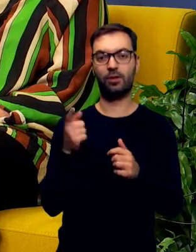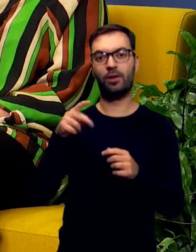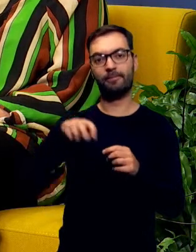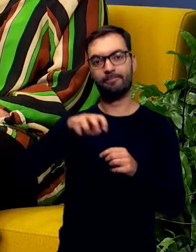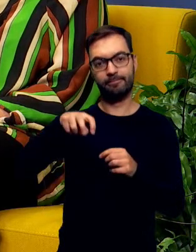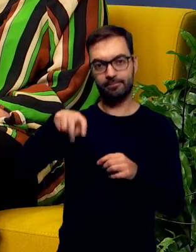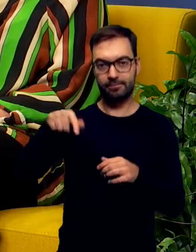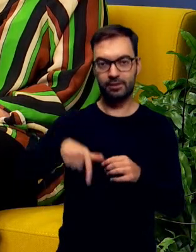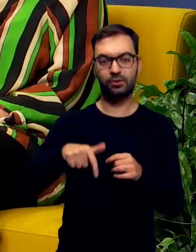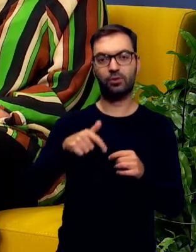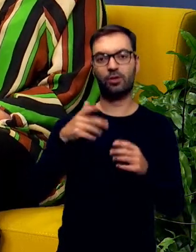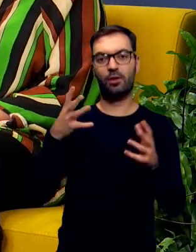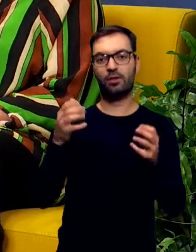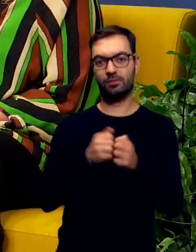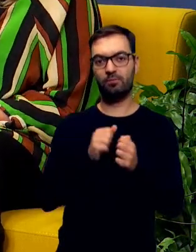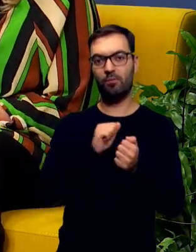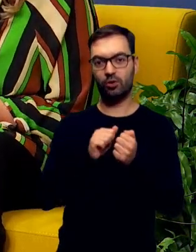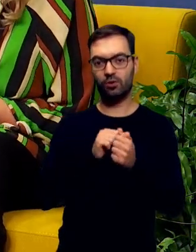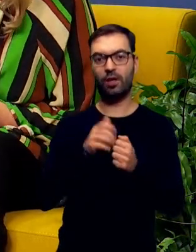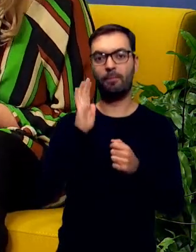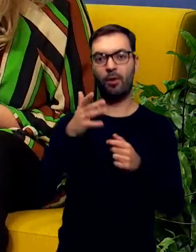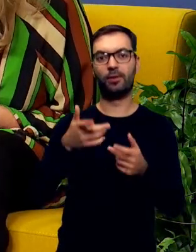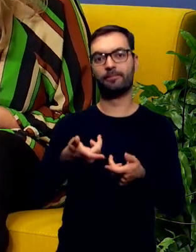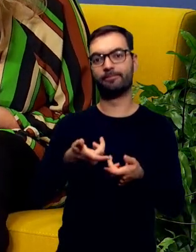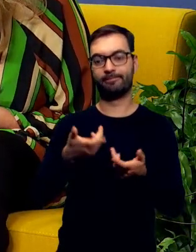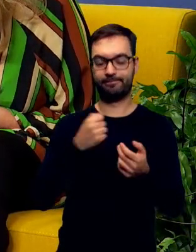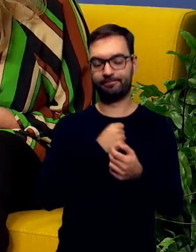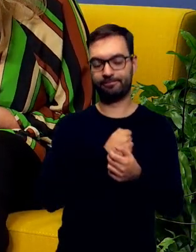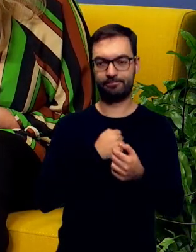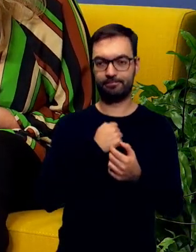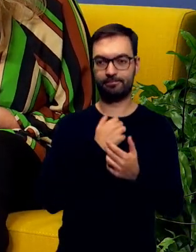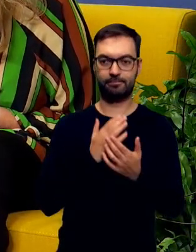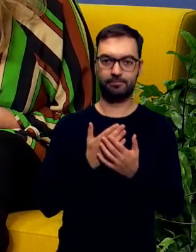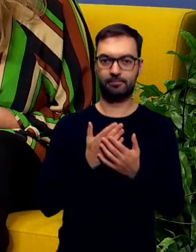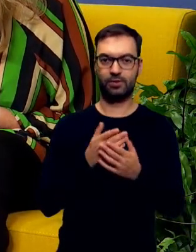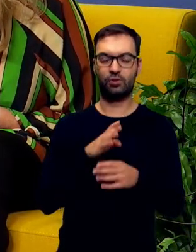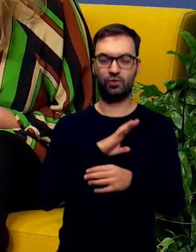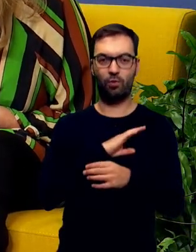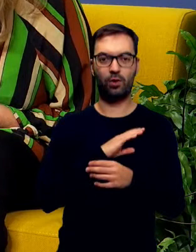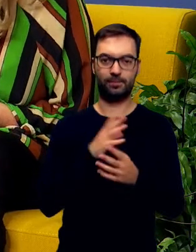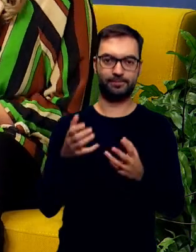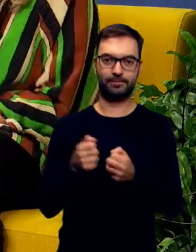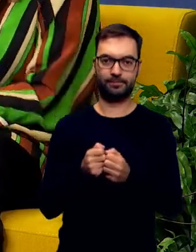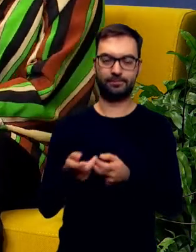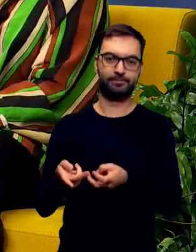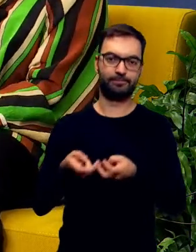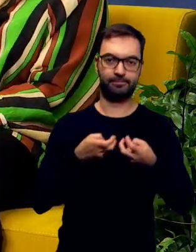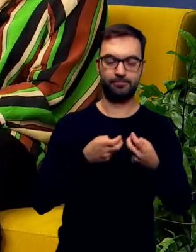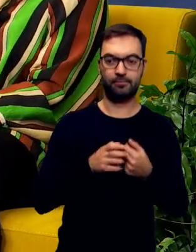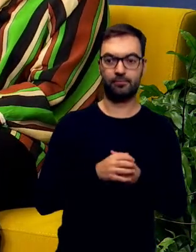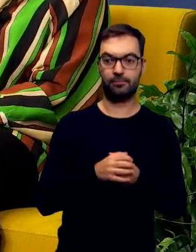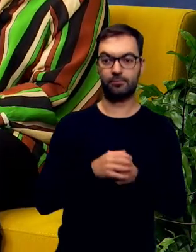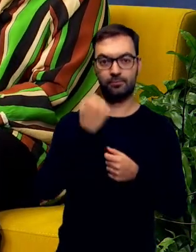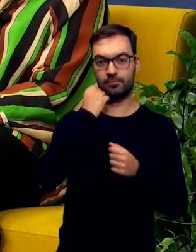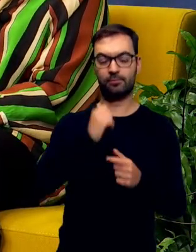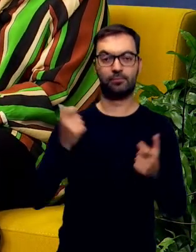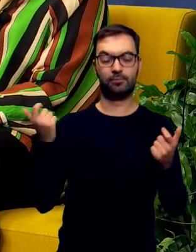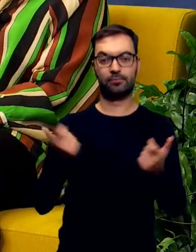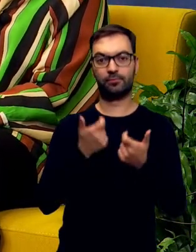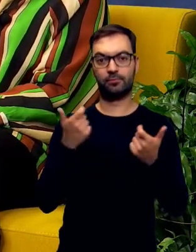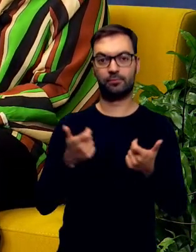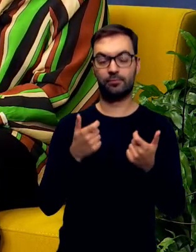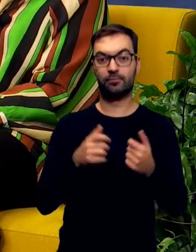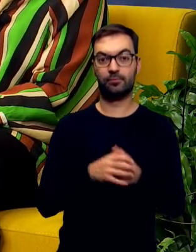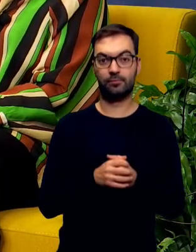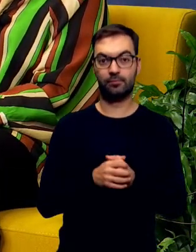dojście do poszkodowanych, a później już niestety do zwłok. Bardzo niebezpieczne